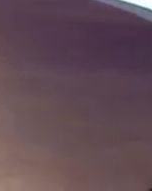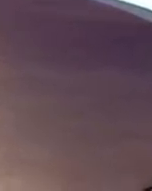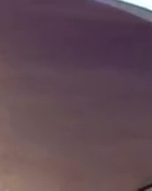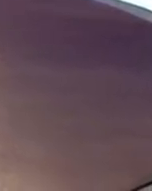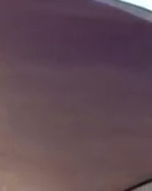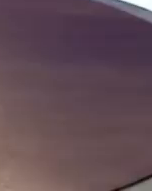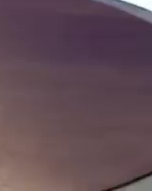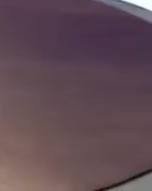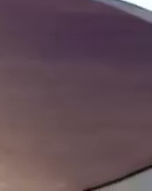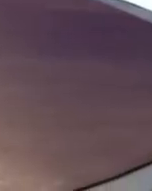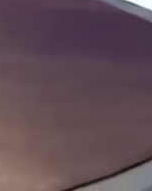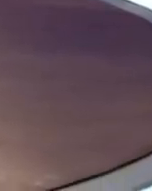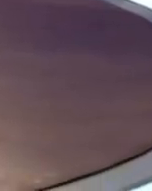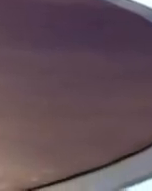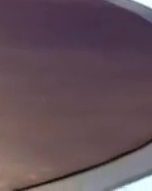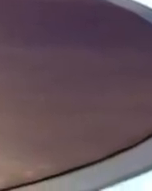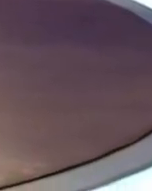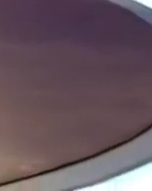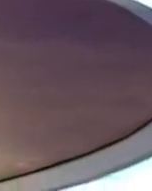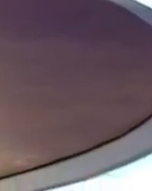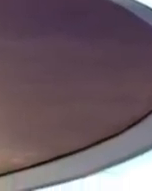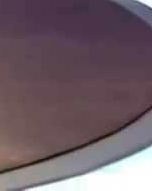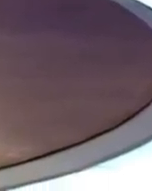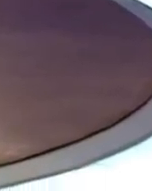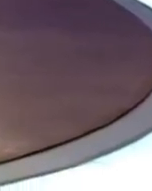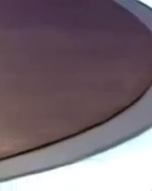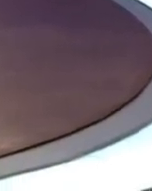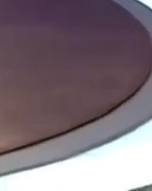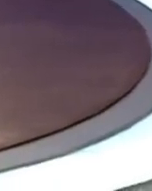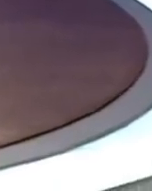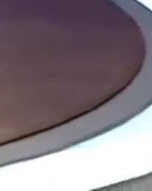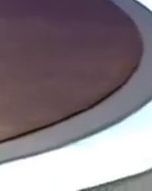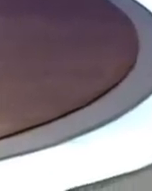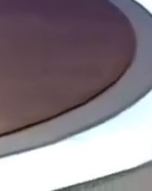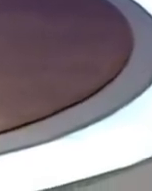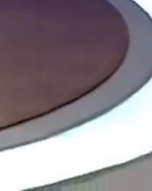Монголын мэдээ суваг цагийн хүрд мэдээллийн хөтөлбөрөөр та бүхэндээ хүргэлээ.